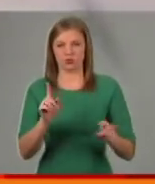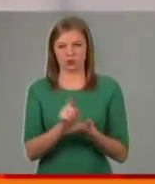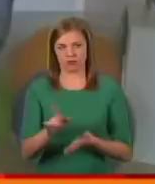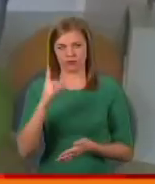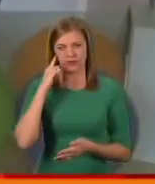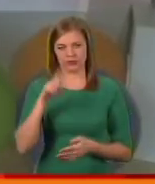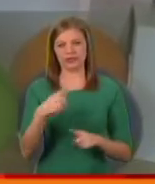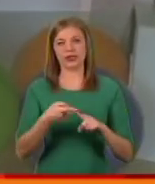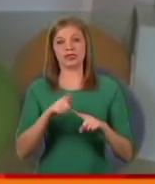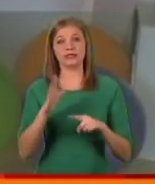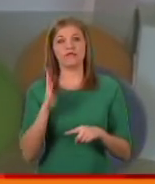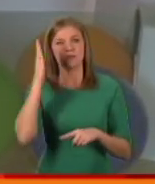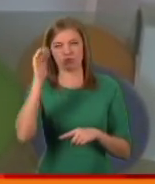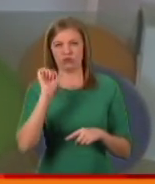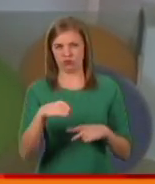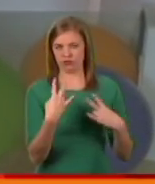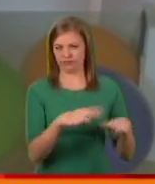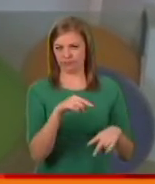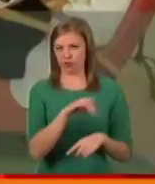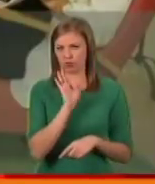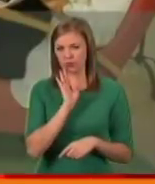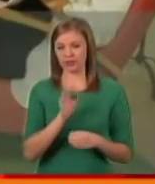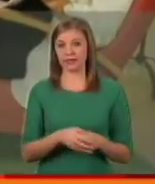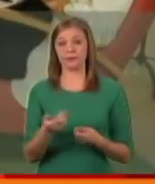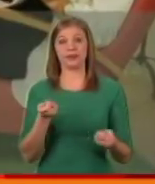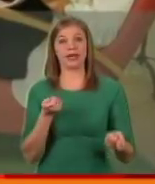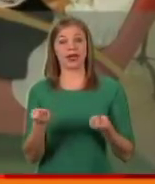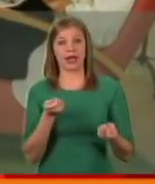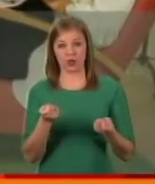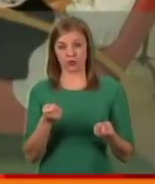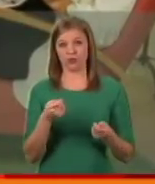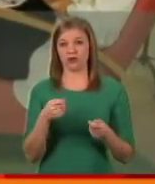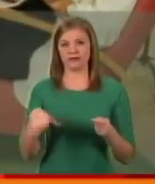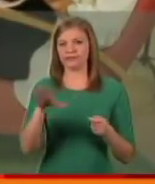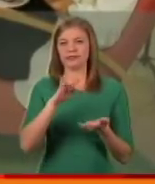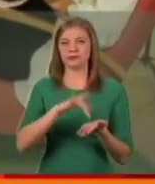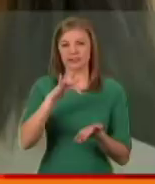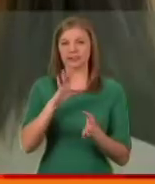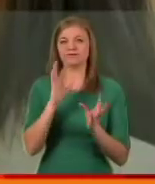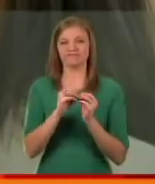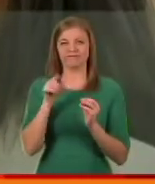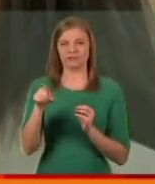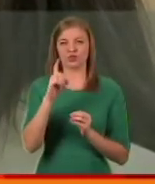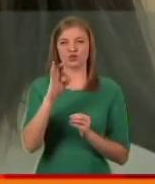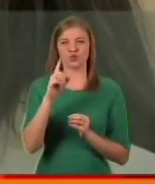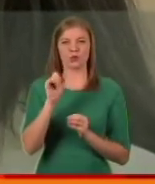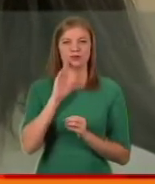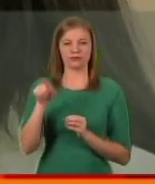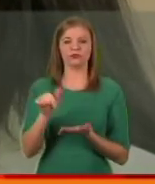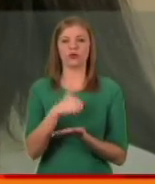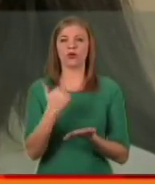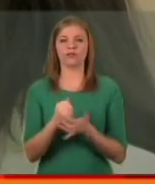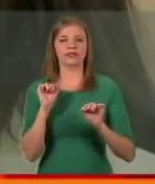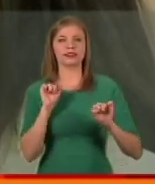повинен знати. Це в майбутньому може їм нашкодити. Керує всіма шведськими притулками та сама Зоза Інчі –